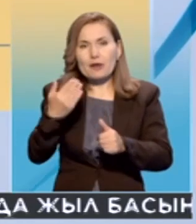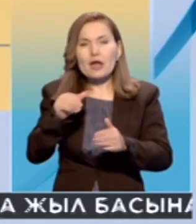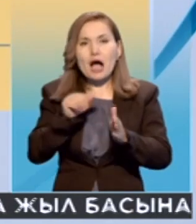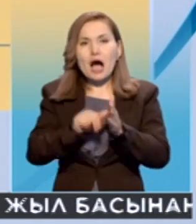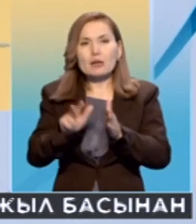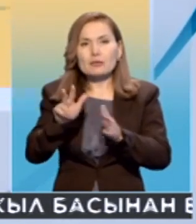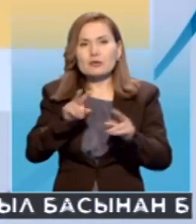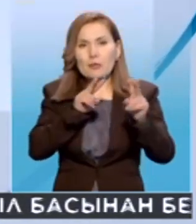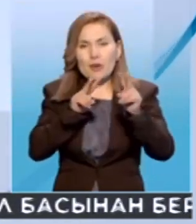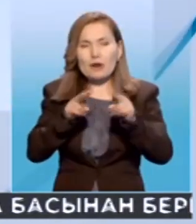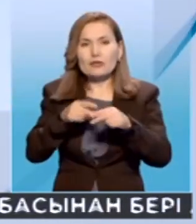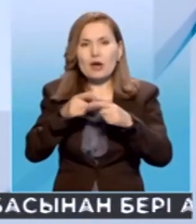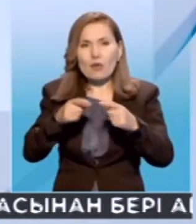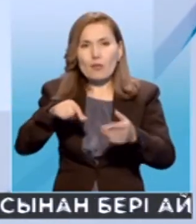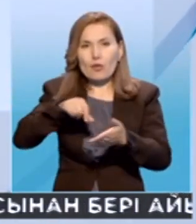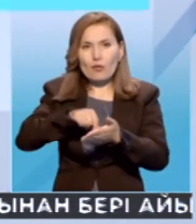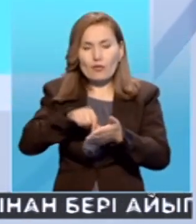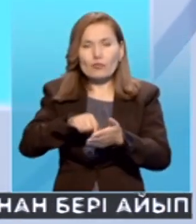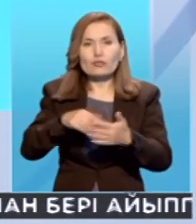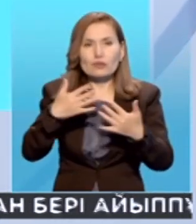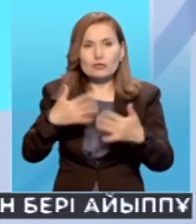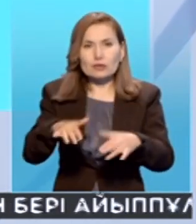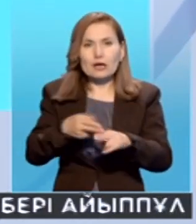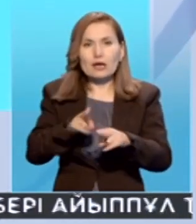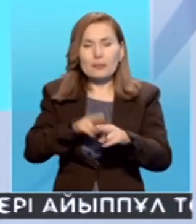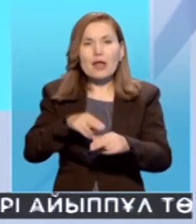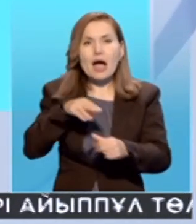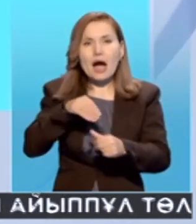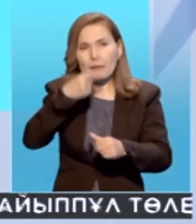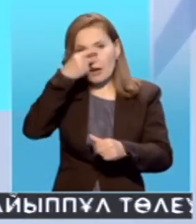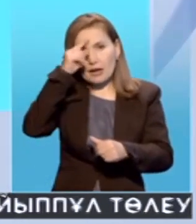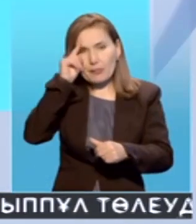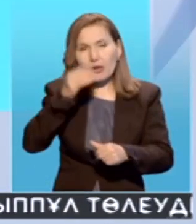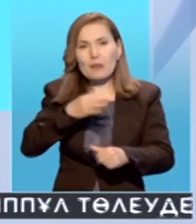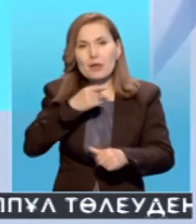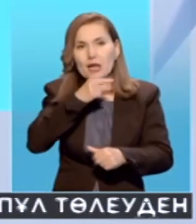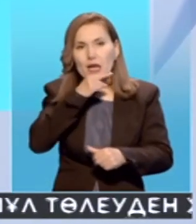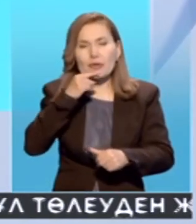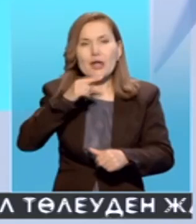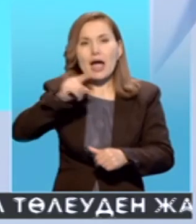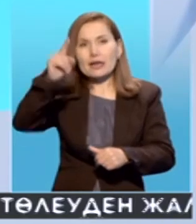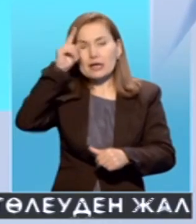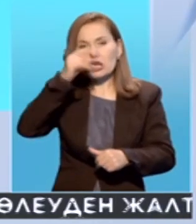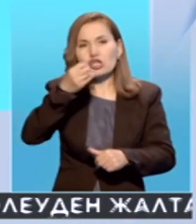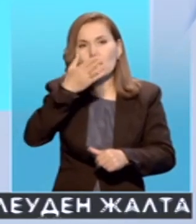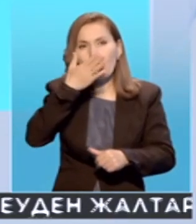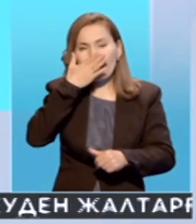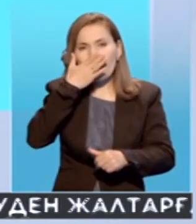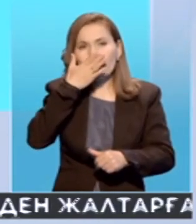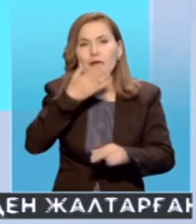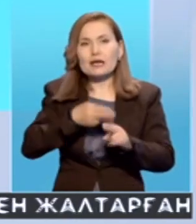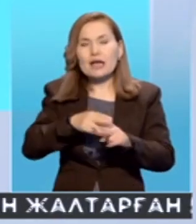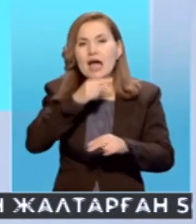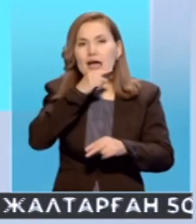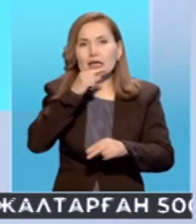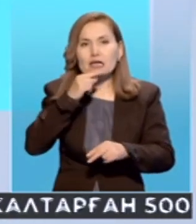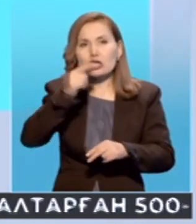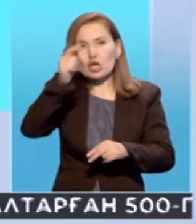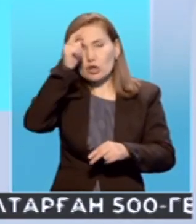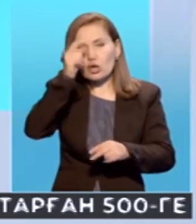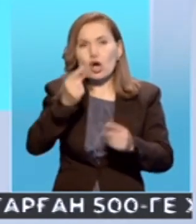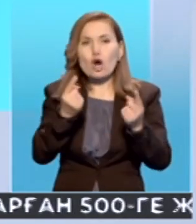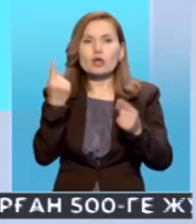63 байқаушы аккредитациядан өтті. Оның ішінде Армения, Әзербайжан, Беларусь, Германия, Жапония, Нидерланды, Ресей,